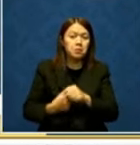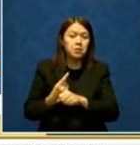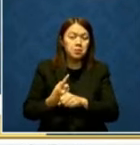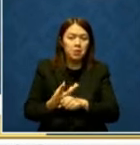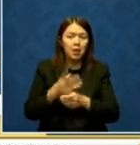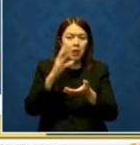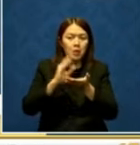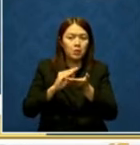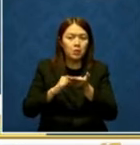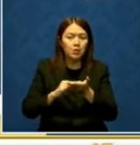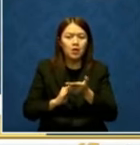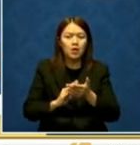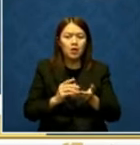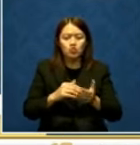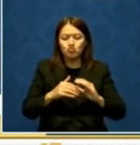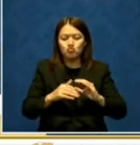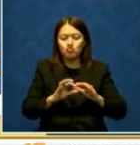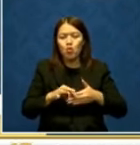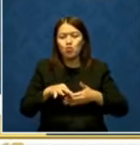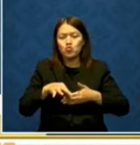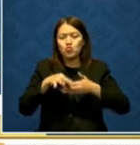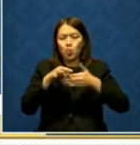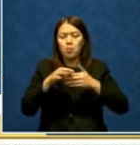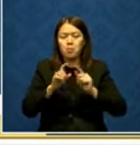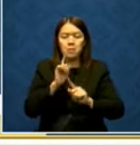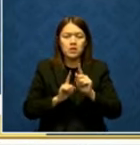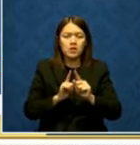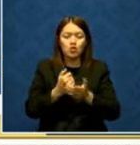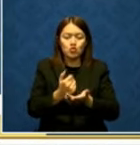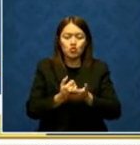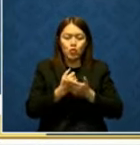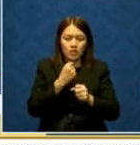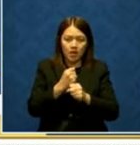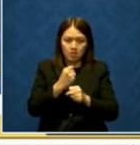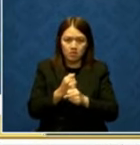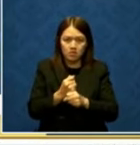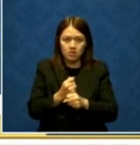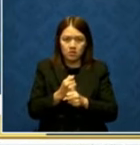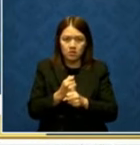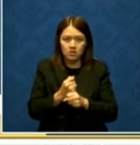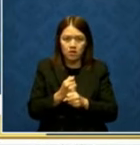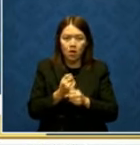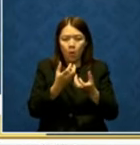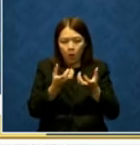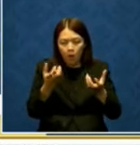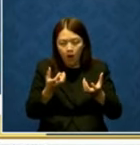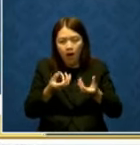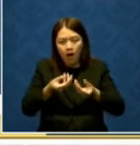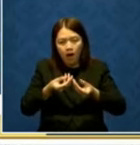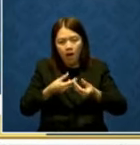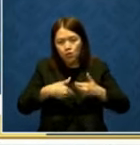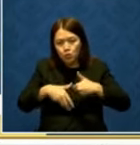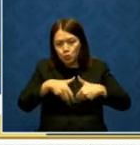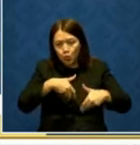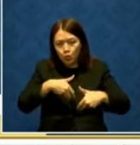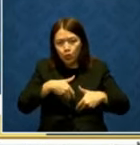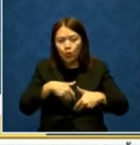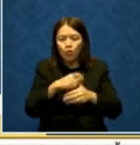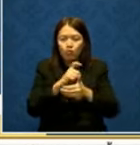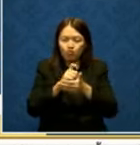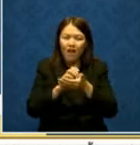จะมีการส่งแบบประเมินนะครับปลายปีมาให้ช่วยทำแล้วก็จะมีของหน้ากากของที่ระลึกนะครับจากชาวบ้านนะครับเจล